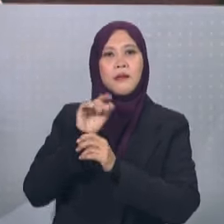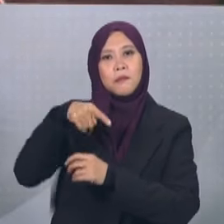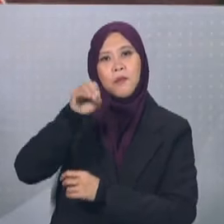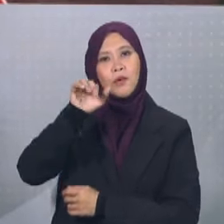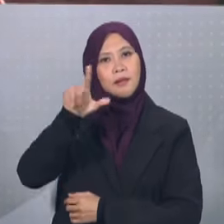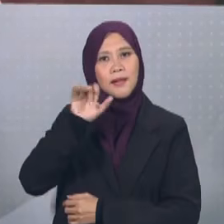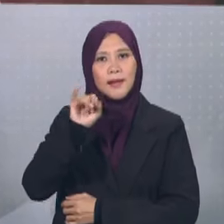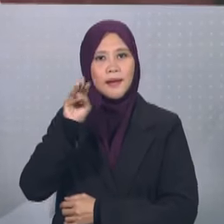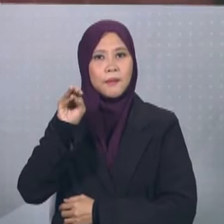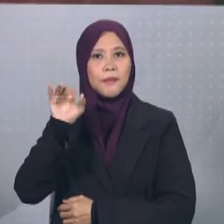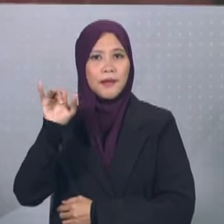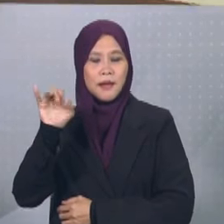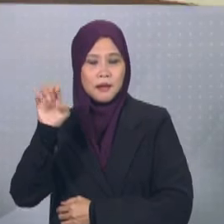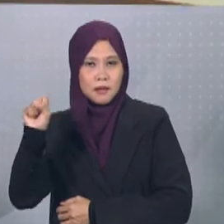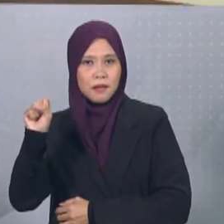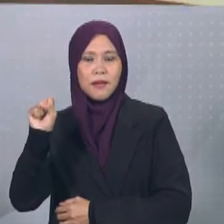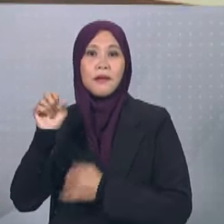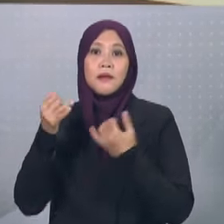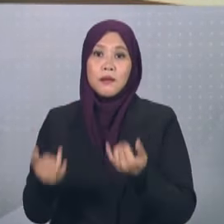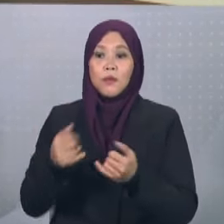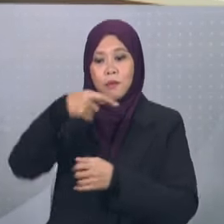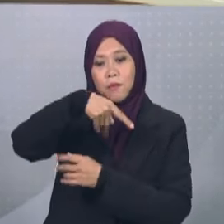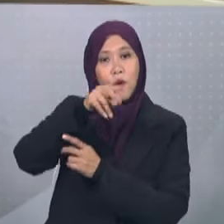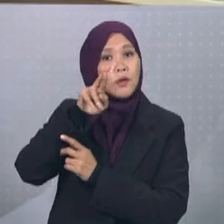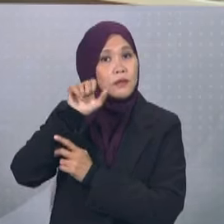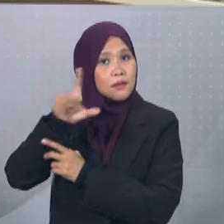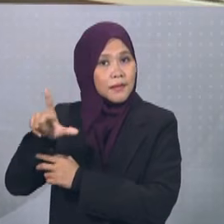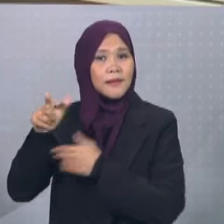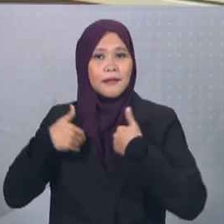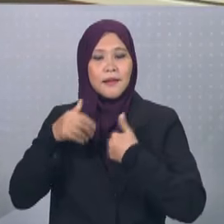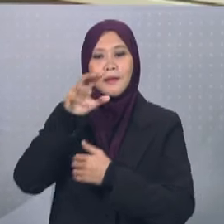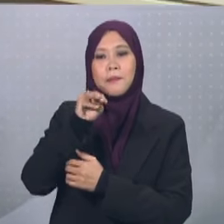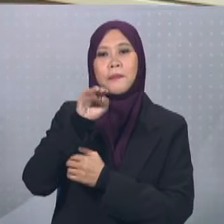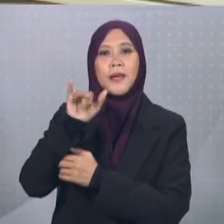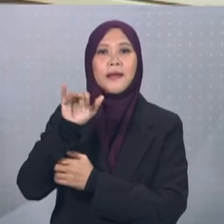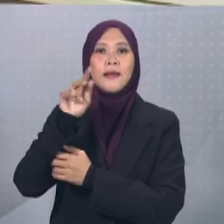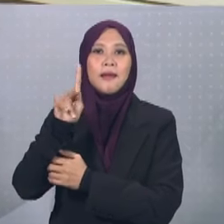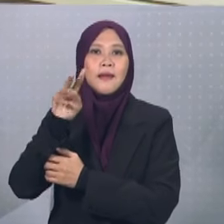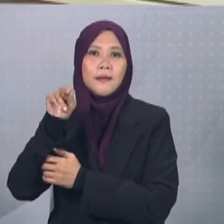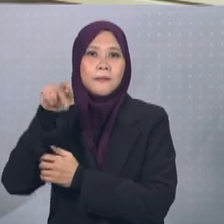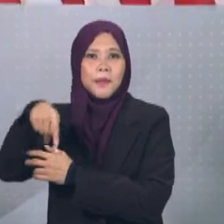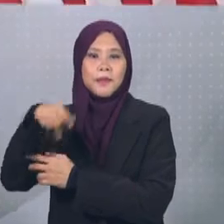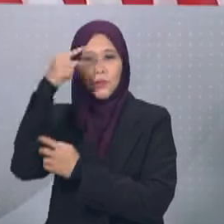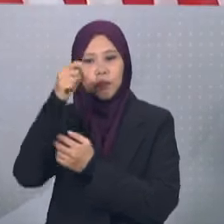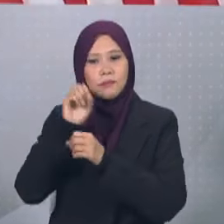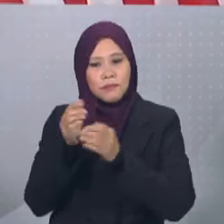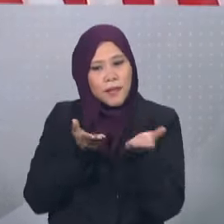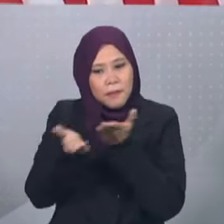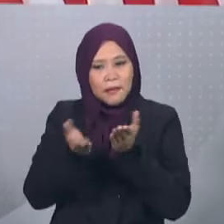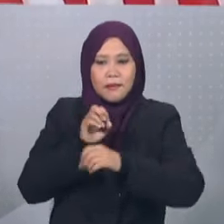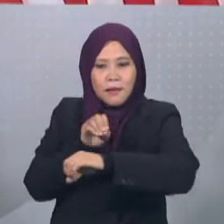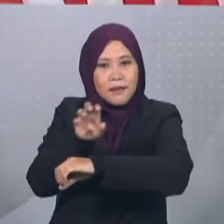portal IMSME. Portal ini juga menyediakan khidmat MyKNP iaitu khidmat nasihat pembiayaan